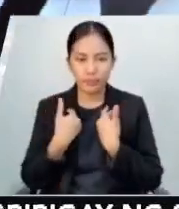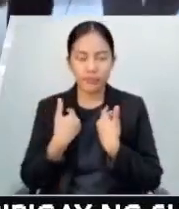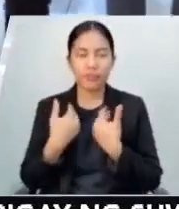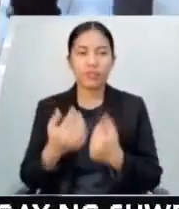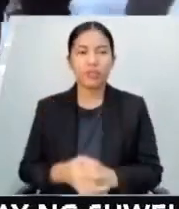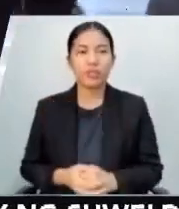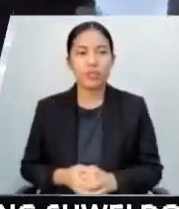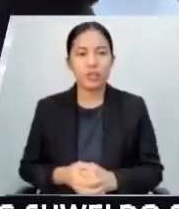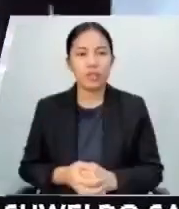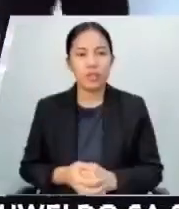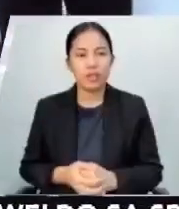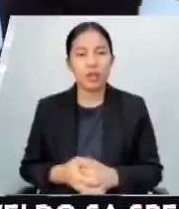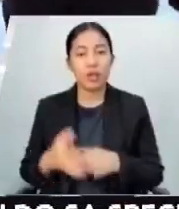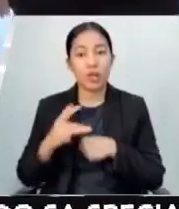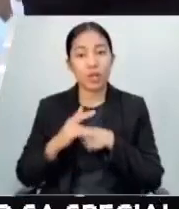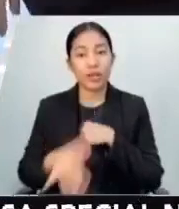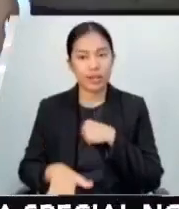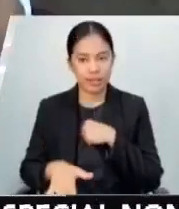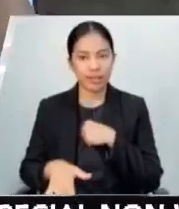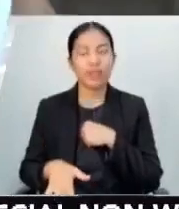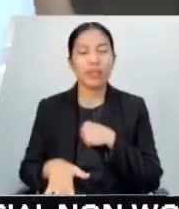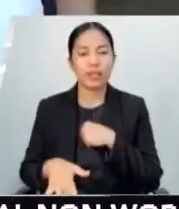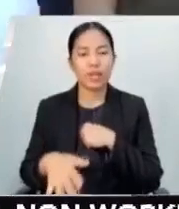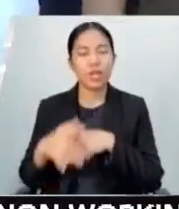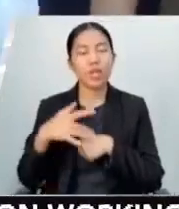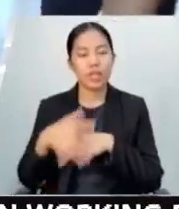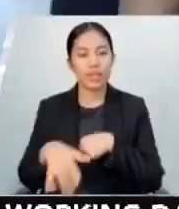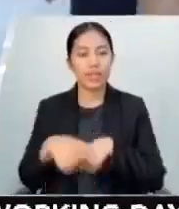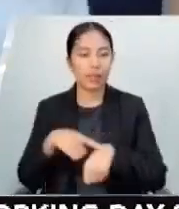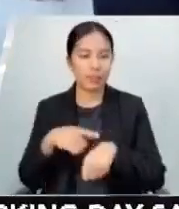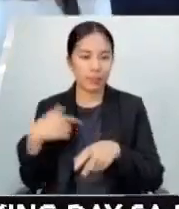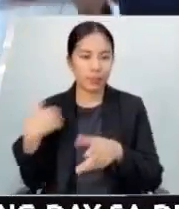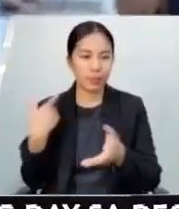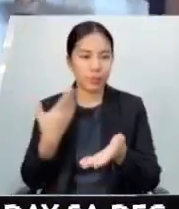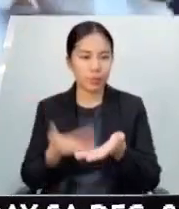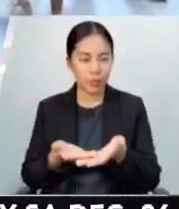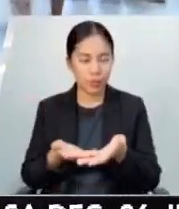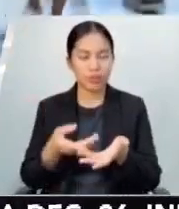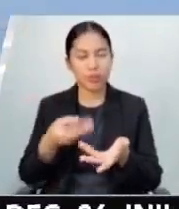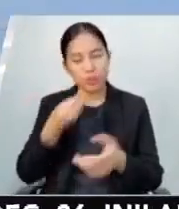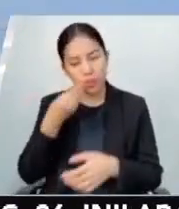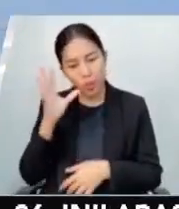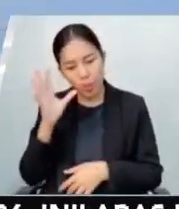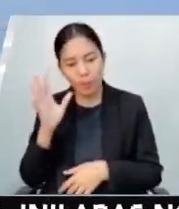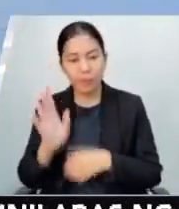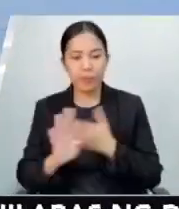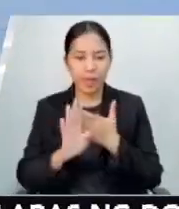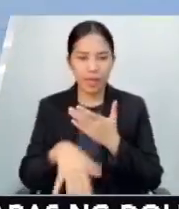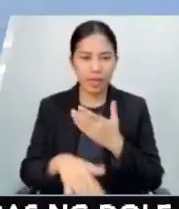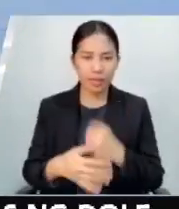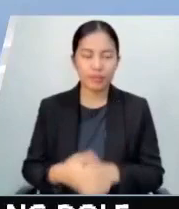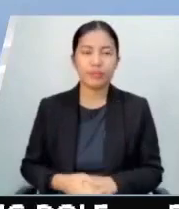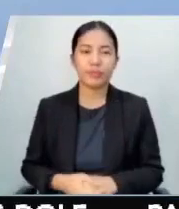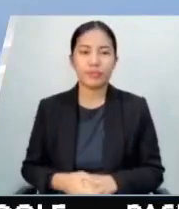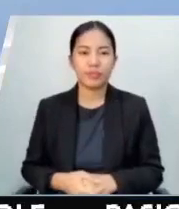maaga makauwi sa kanilang mga probinsya. So, spread out. But yung mga uuwi, babalik, ibig sabihin, sa Metro Manila, yan